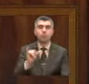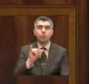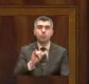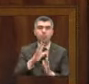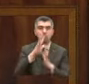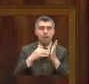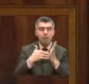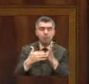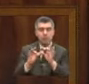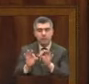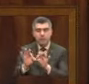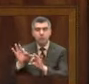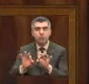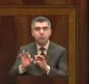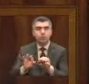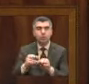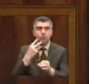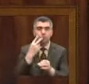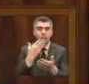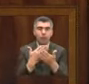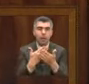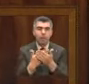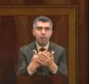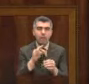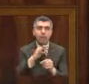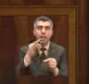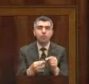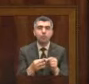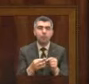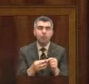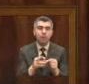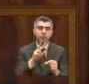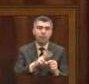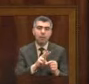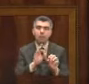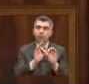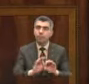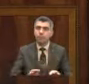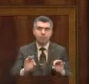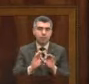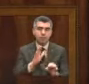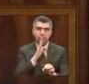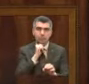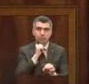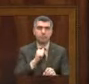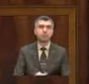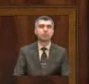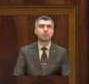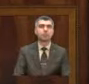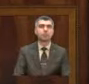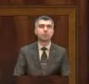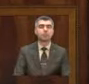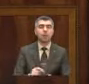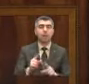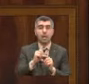برامج واستراتيجيات لا نلمس نتائجها ولا أثرها على أرض الواقع؟ السيد الوزير، يصل إنتاج النفايات